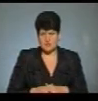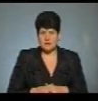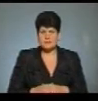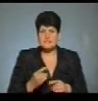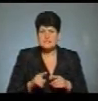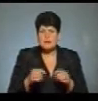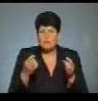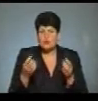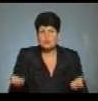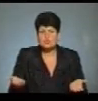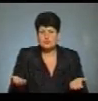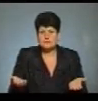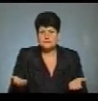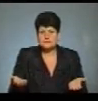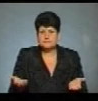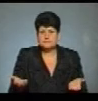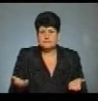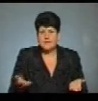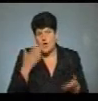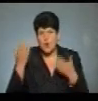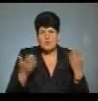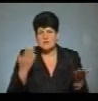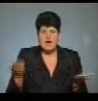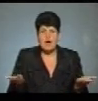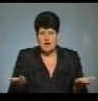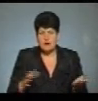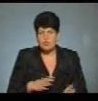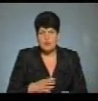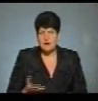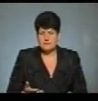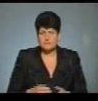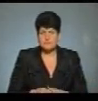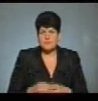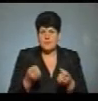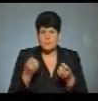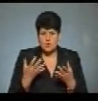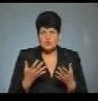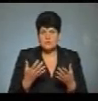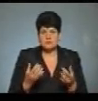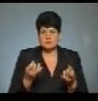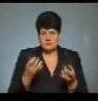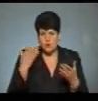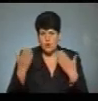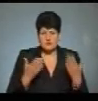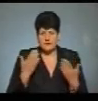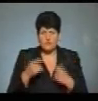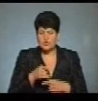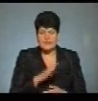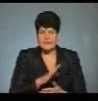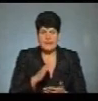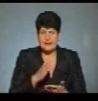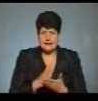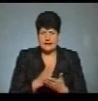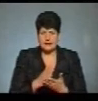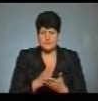просто як розвага для них була. Просто звичайна розвага. Вони не є, я думаю,